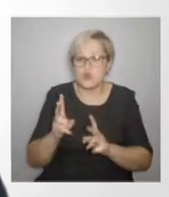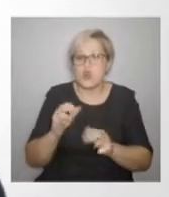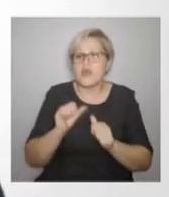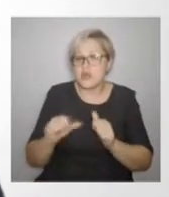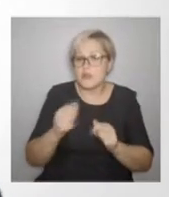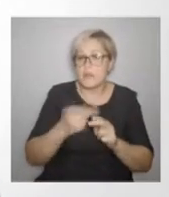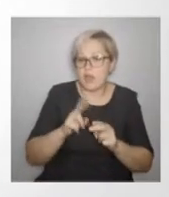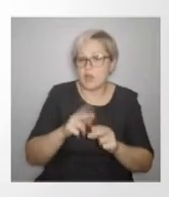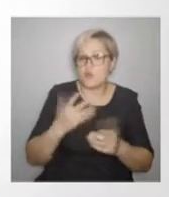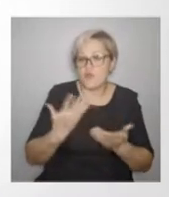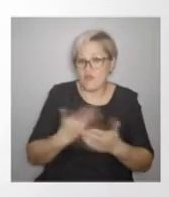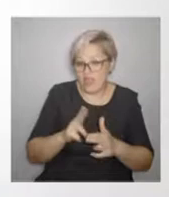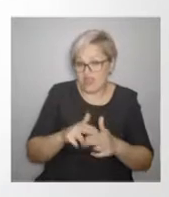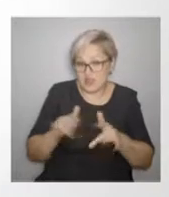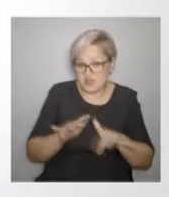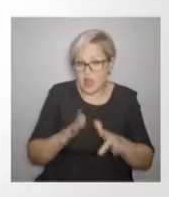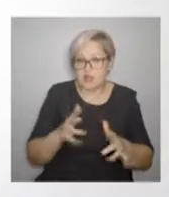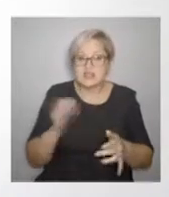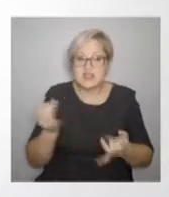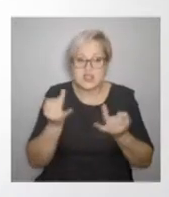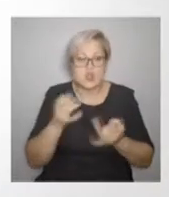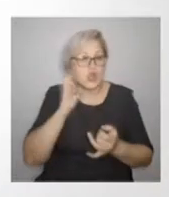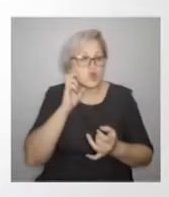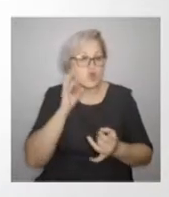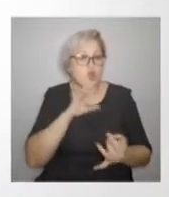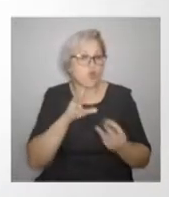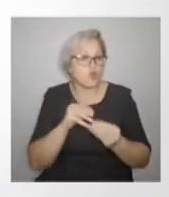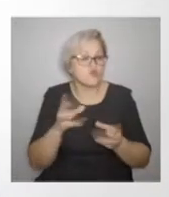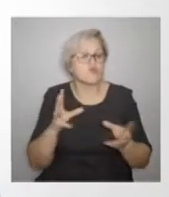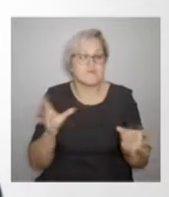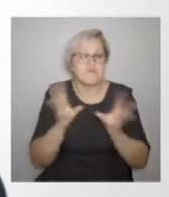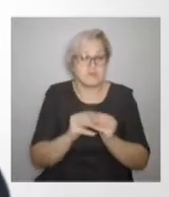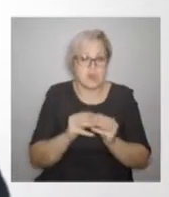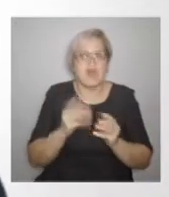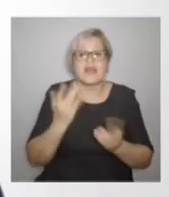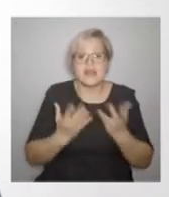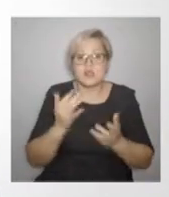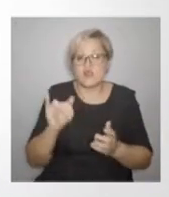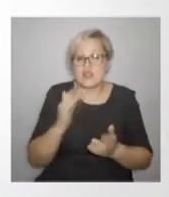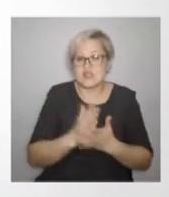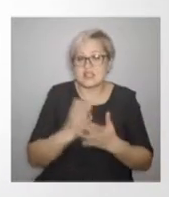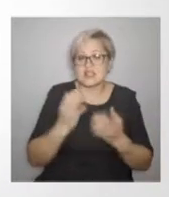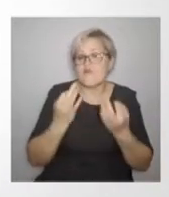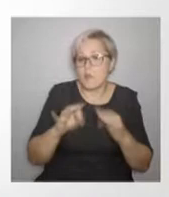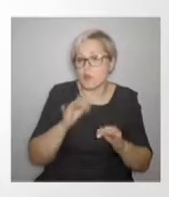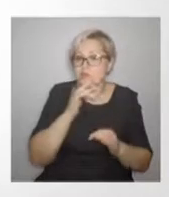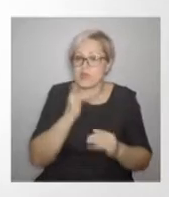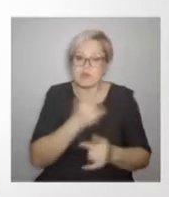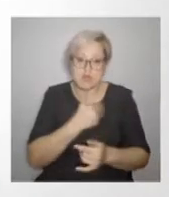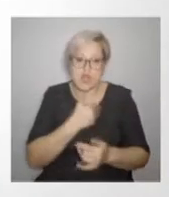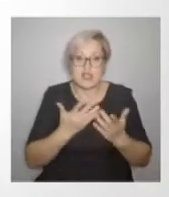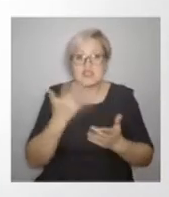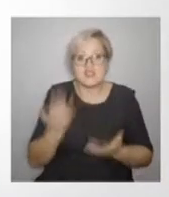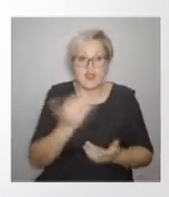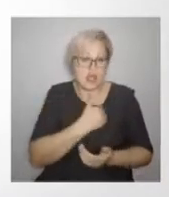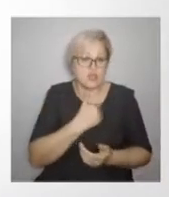в этой деятельности заинтересовано государство и общество в целом. Если у вас есть свободное время и желание, если